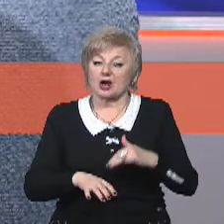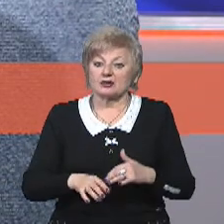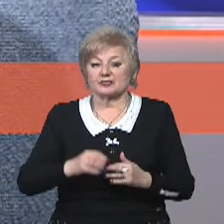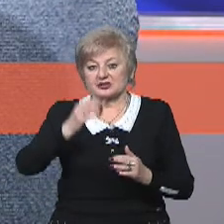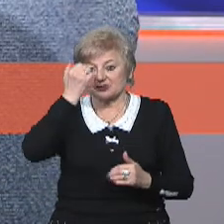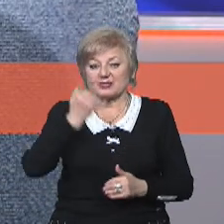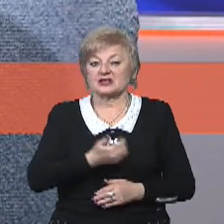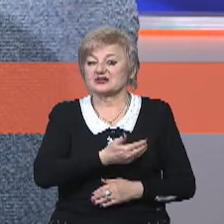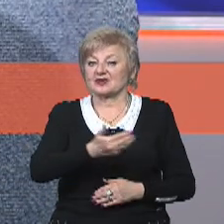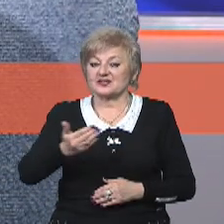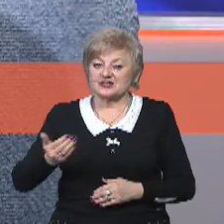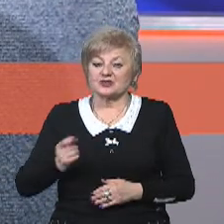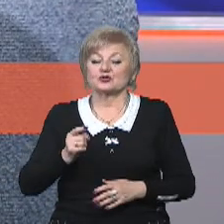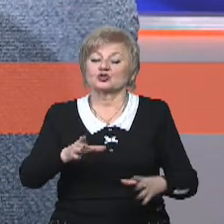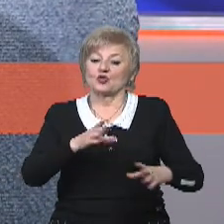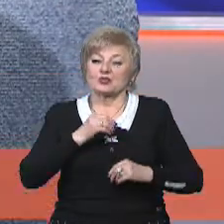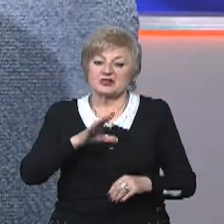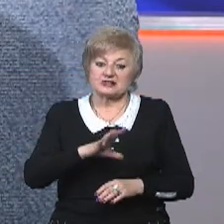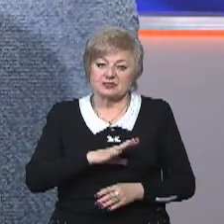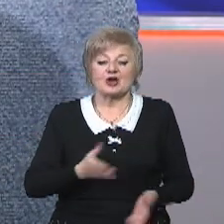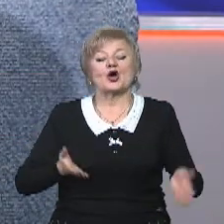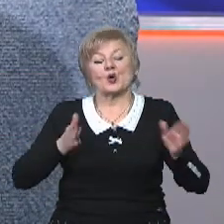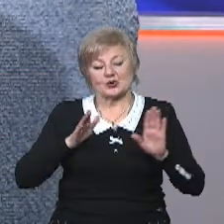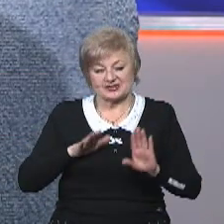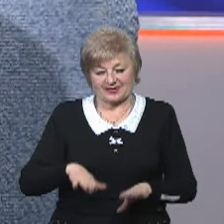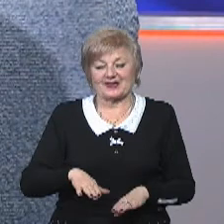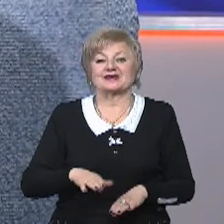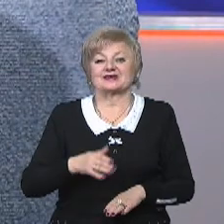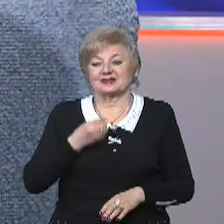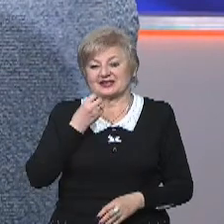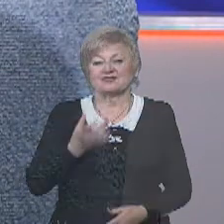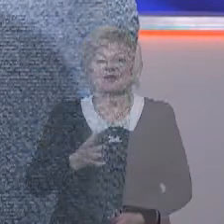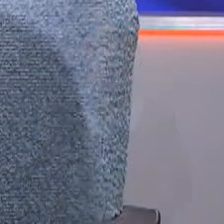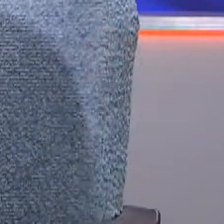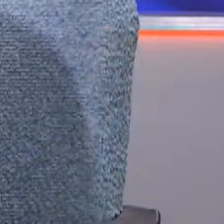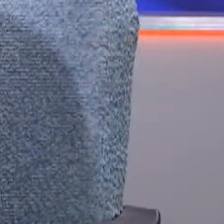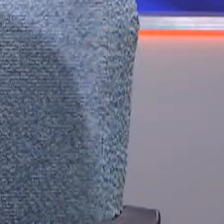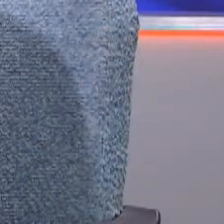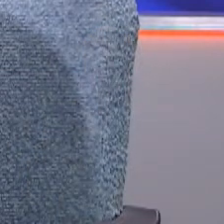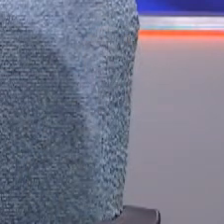Дякуємо нашим глядачам, що сьогодні були з нами. Залишайтеся із Суспільним. На все добре. До побачення.